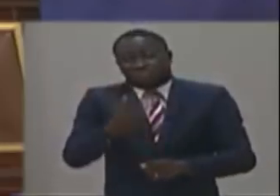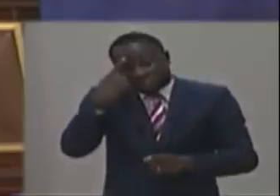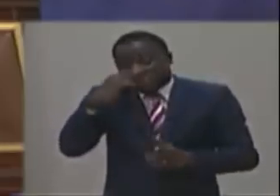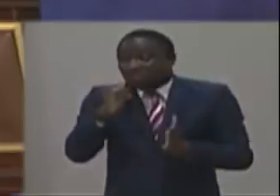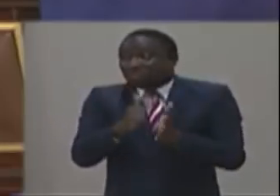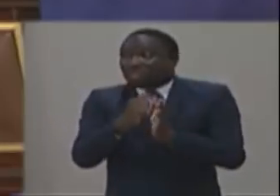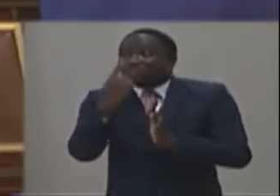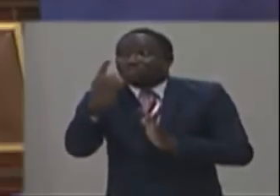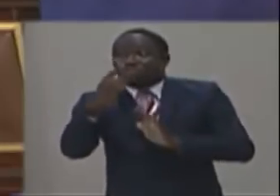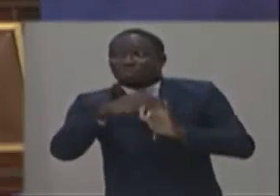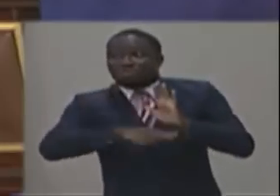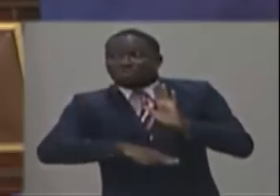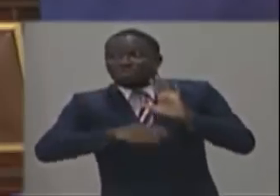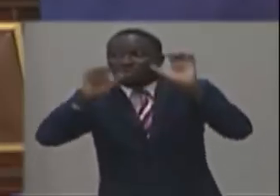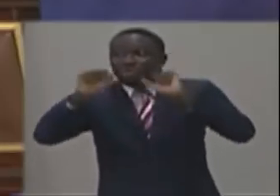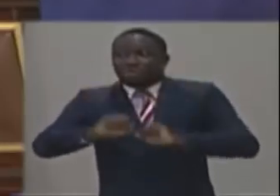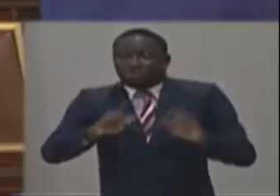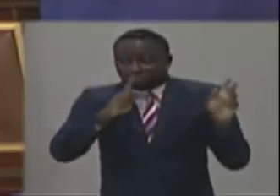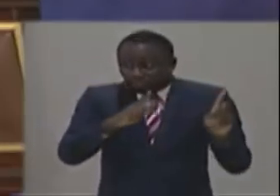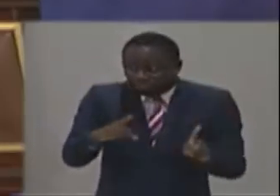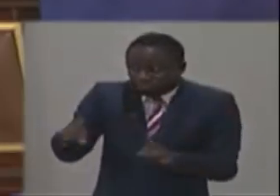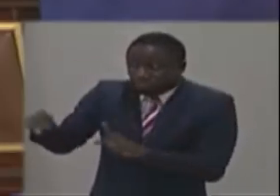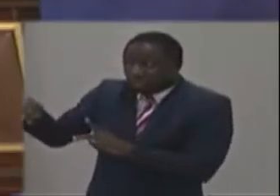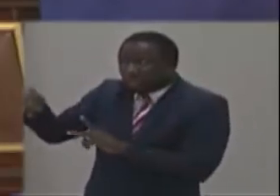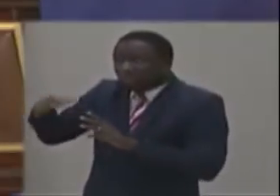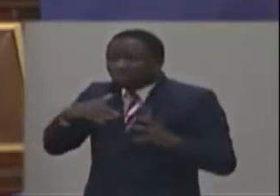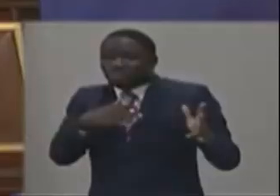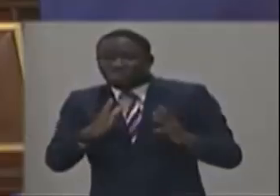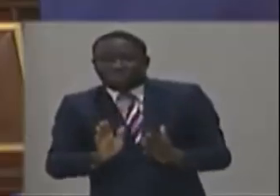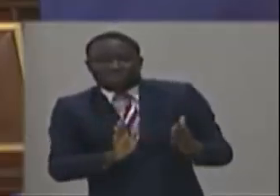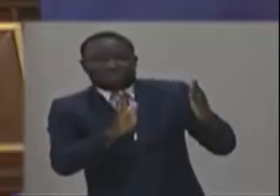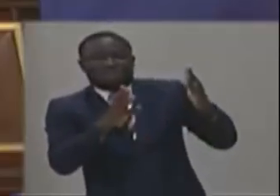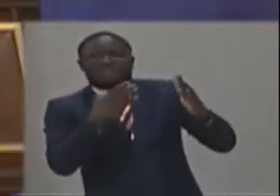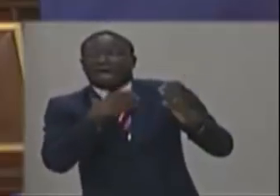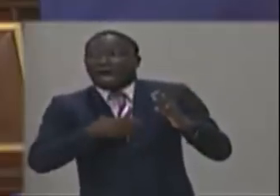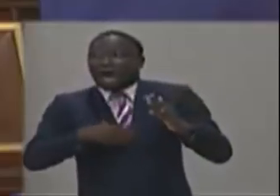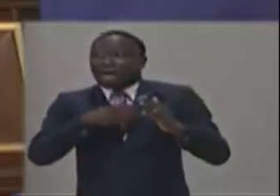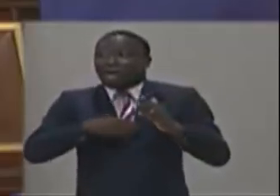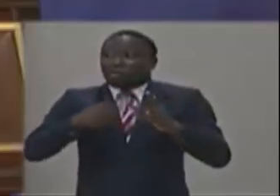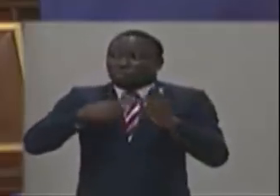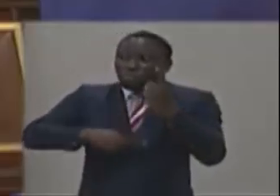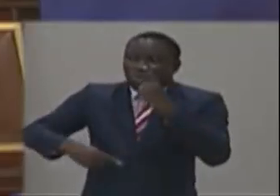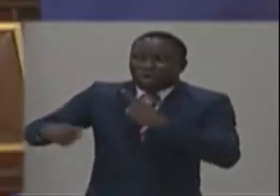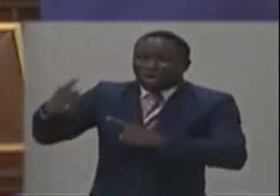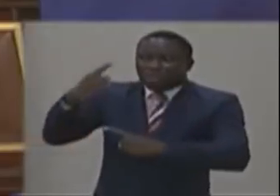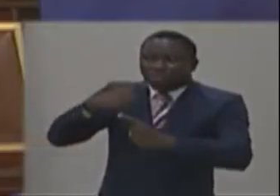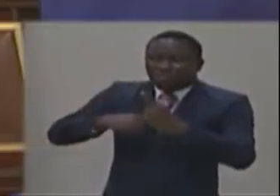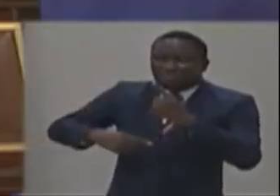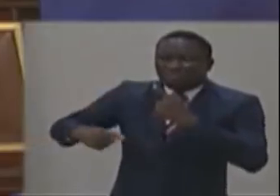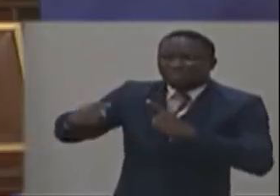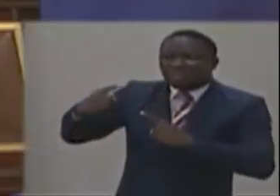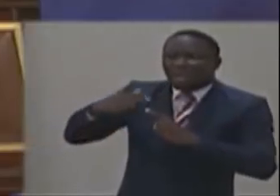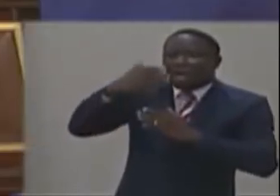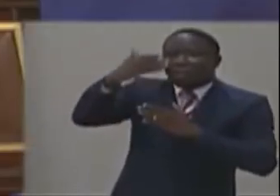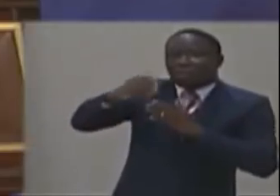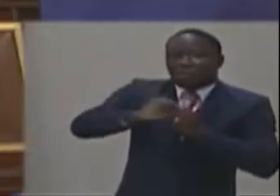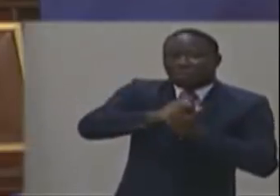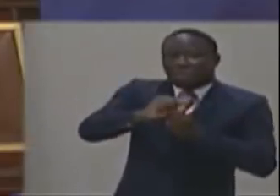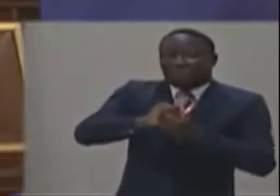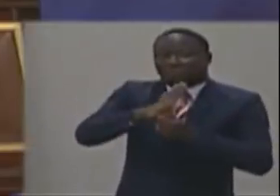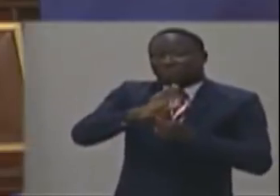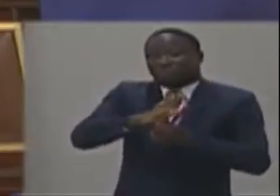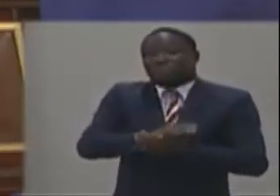2 ou 3 mois. C'est comme ça seulement nous avons préparé pour nous faire face carré à grand groupe qui a venu après des mois qui ont le coronavirus la fin